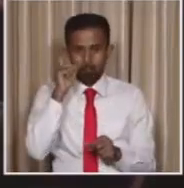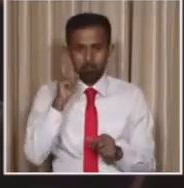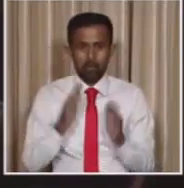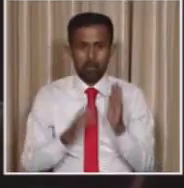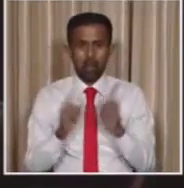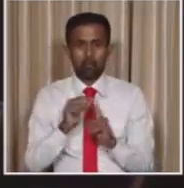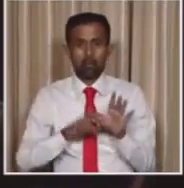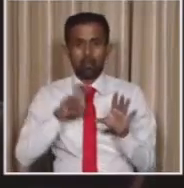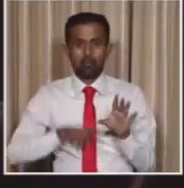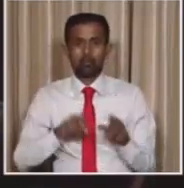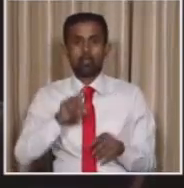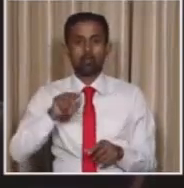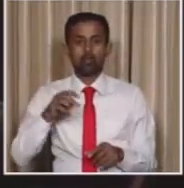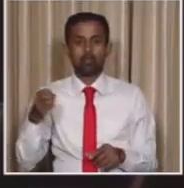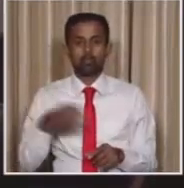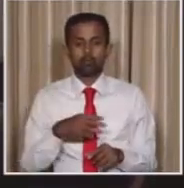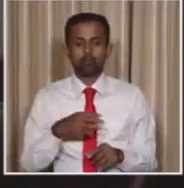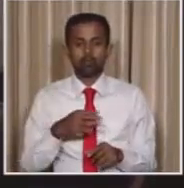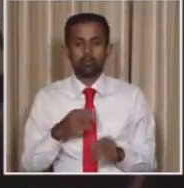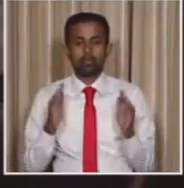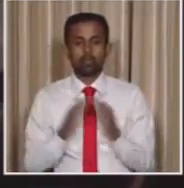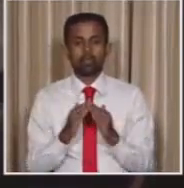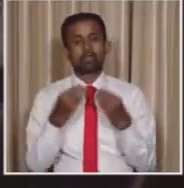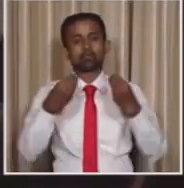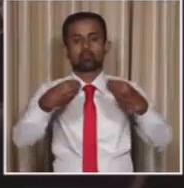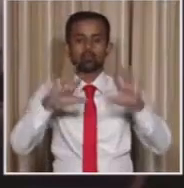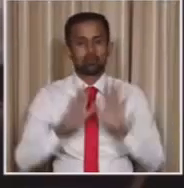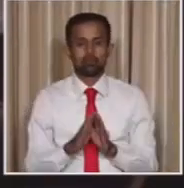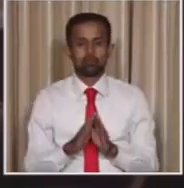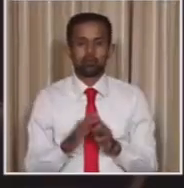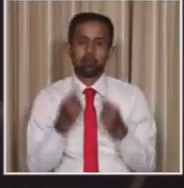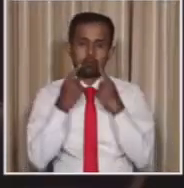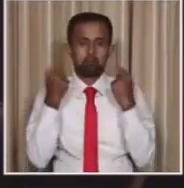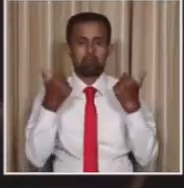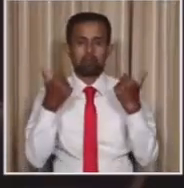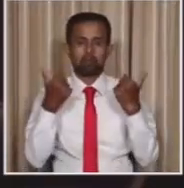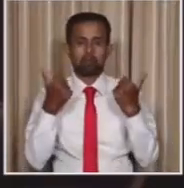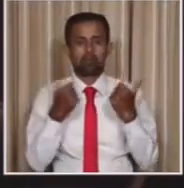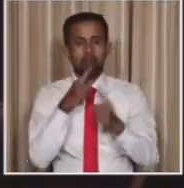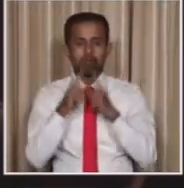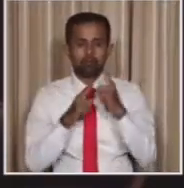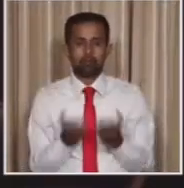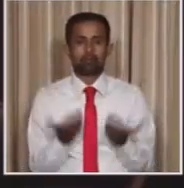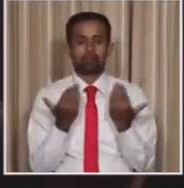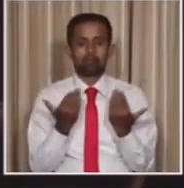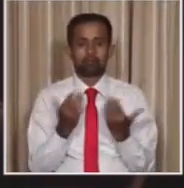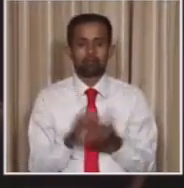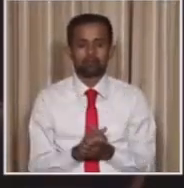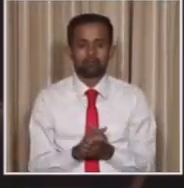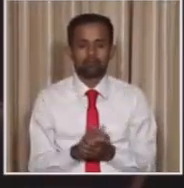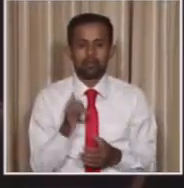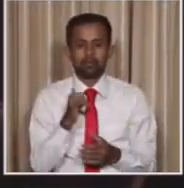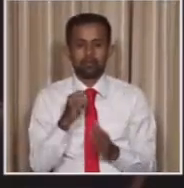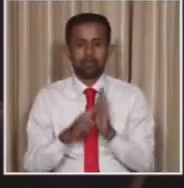ඇමතිගෙන් ඇයි වුණා 11 වෙනිදට මහ ඇමති නිලධිවද බාර දුන්නා. අන්න ජෙනිවින් ජනවින් වෙලා කතා කරන්න ඕන. දැන් මේ